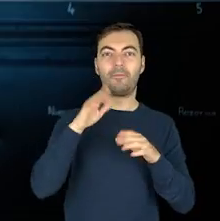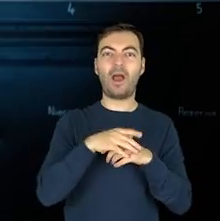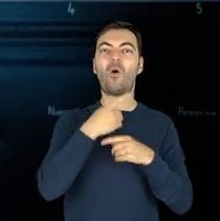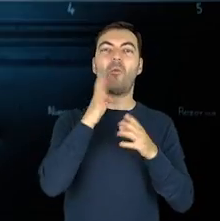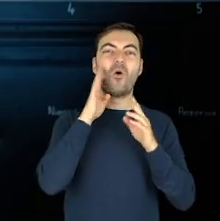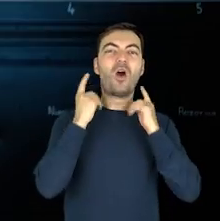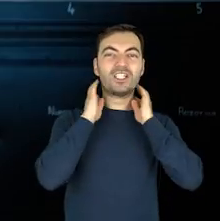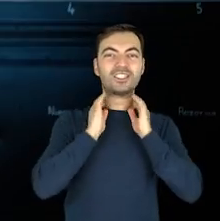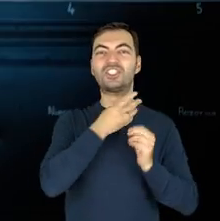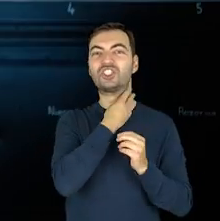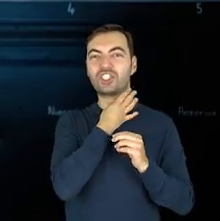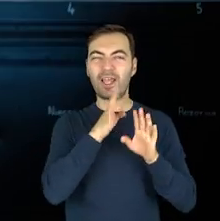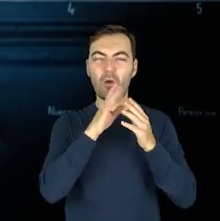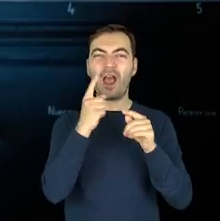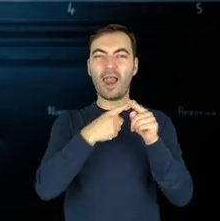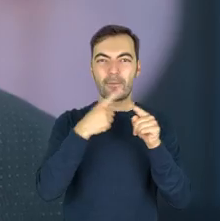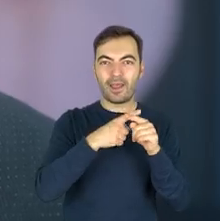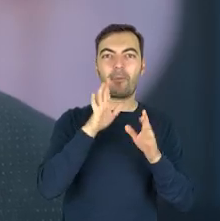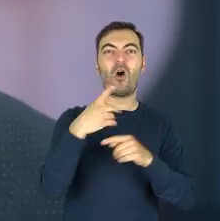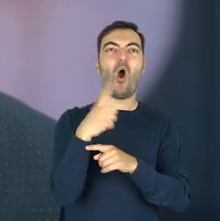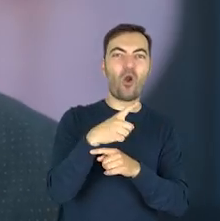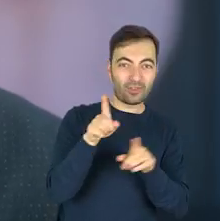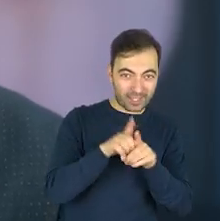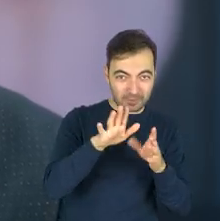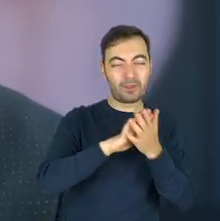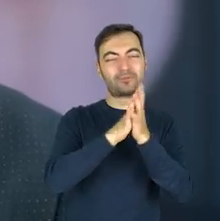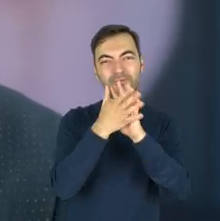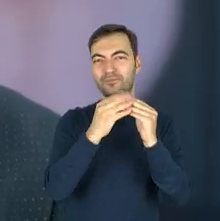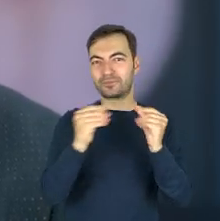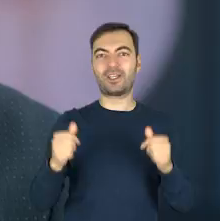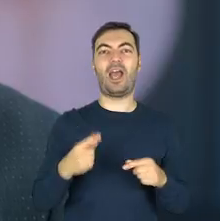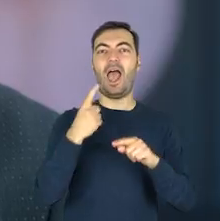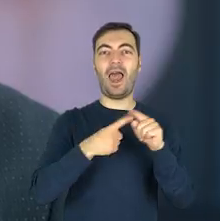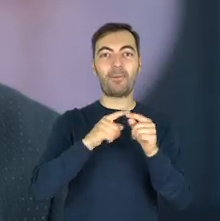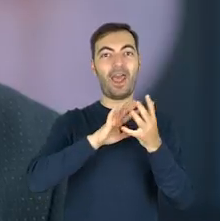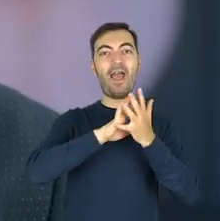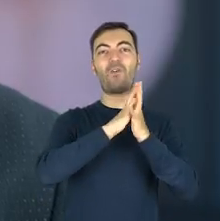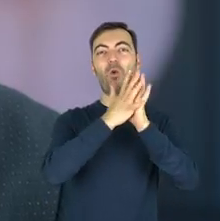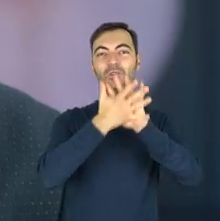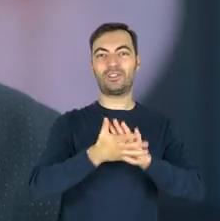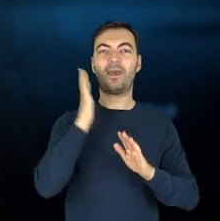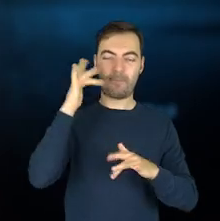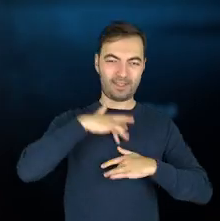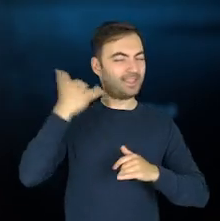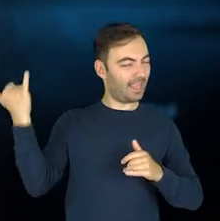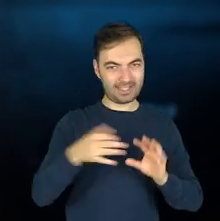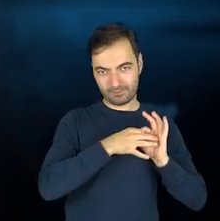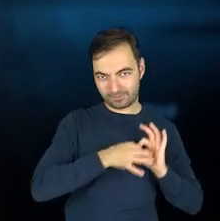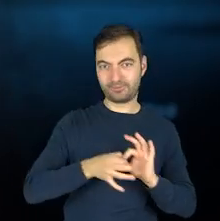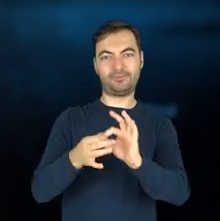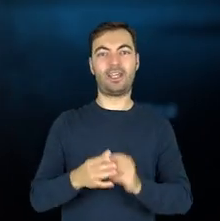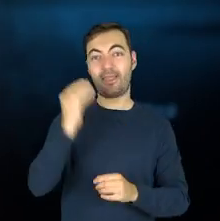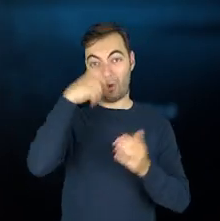czy ogon jak gady czy płazy. Ślady naszej ewolucji zostaną z nami na zawsze. Nauka to